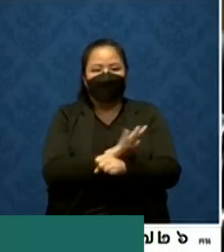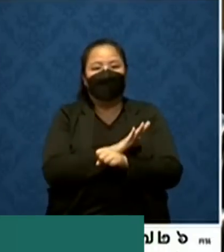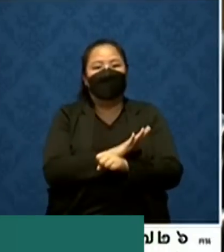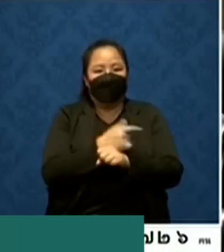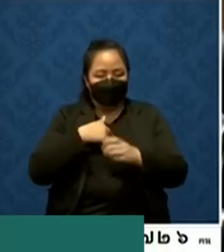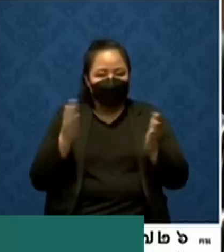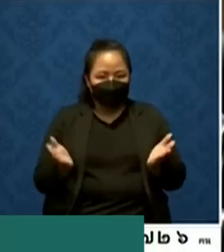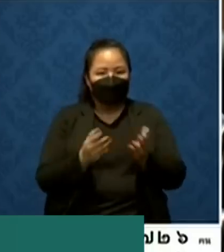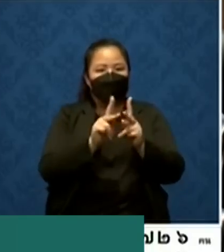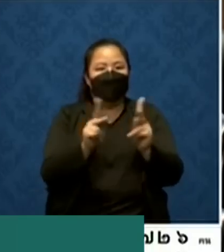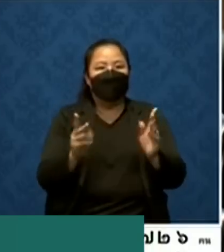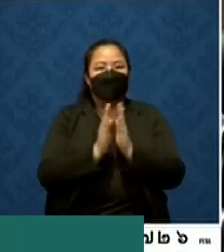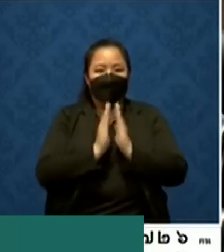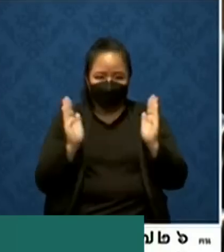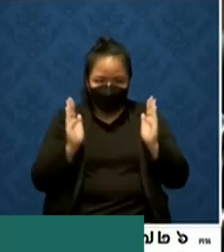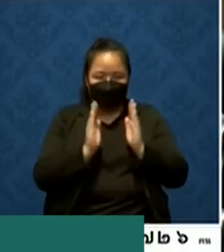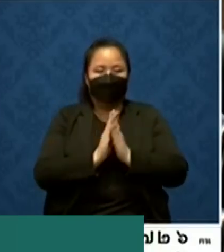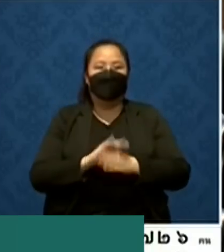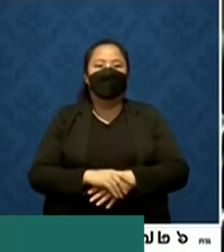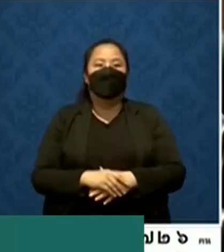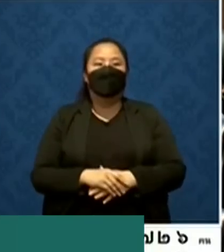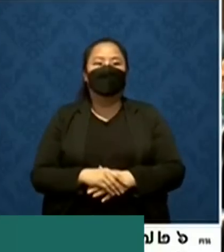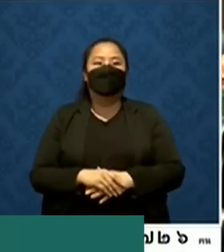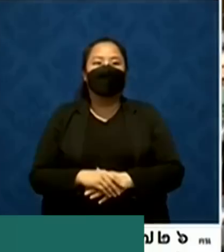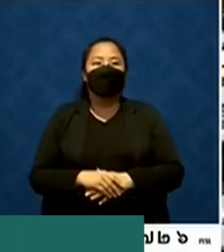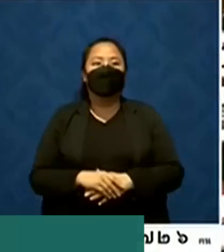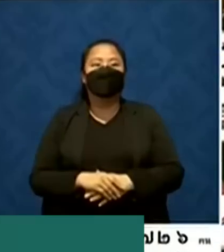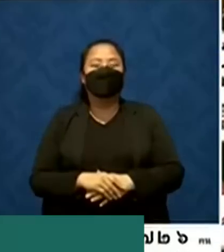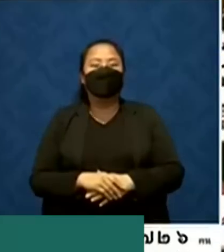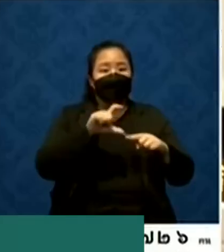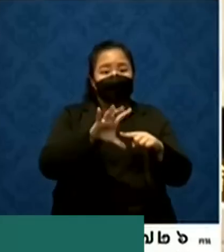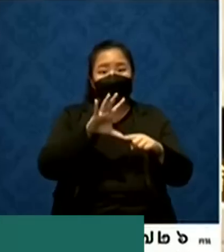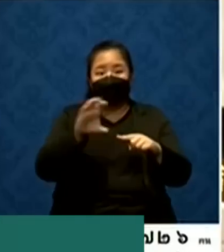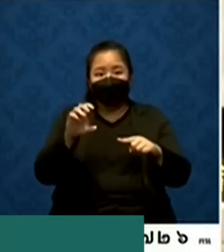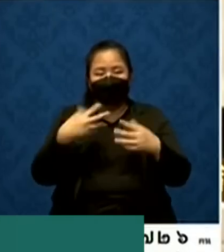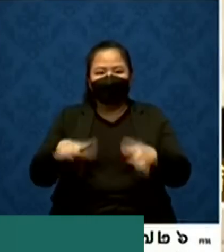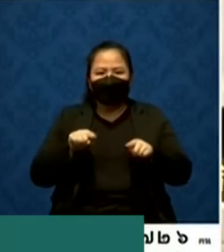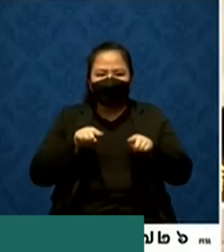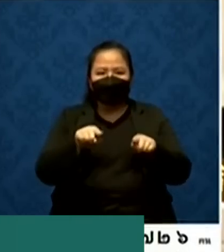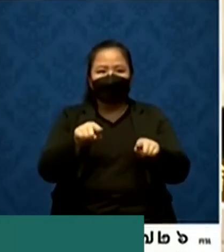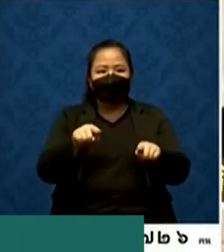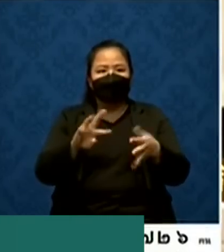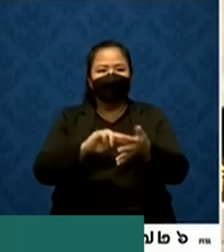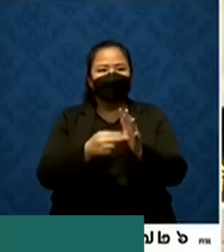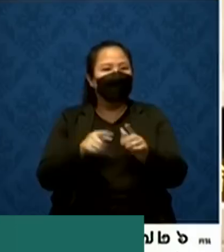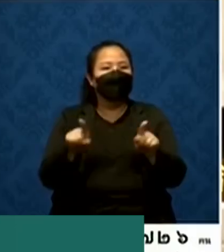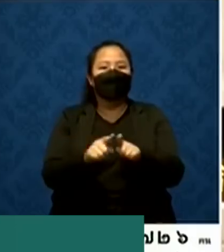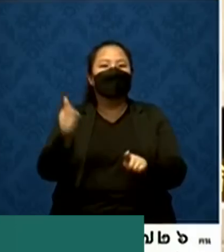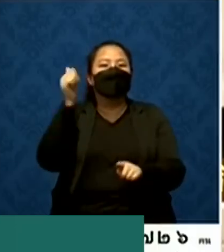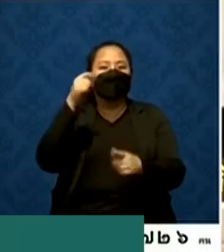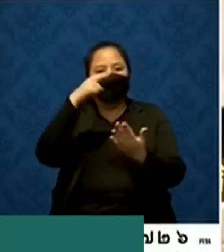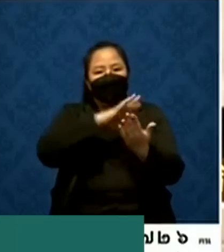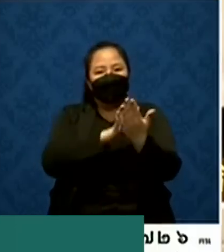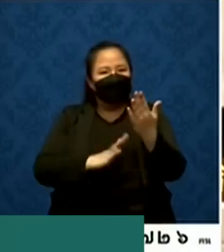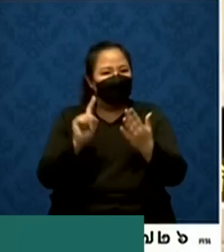นก็คือขั้นที่1ลงมติก่อนว่าจะเลือกโหวตให้กับ 1.1 ก็คือข้อเสนอของทางกรรมาธิการหรือว่า 1.2 ข้อเ